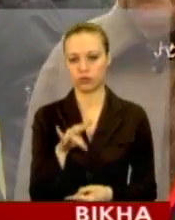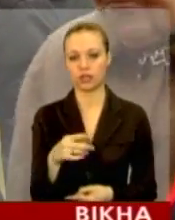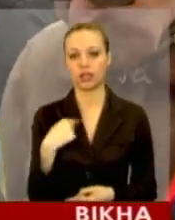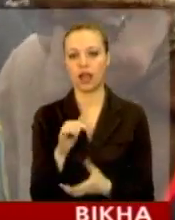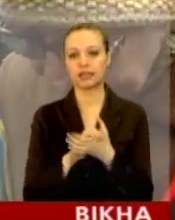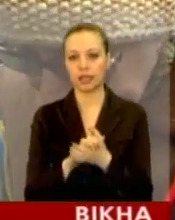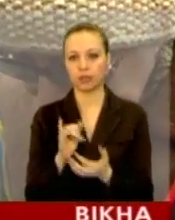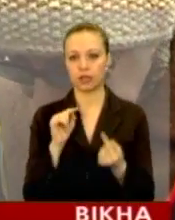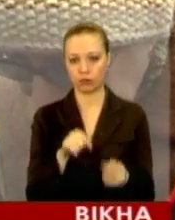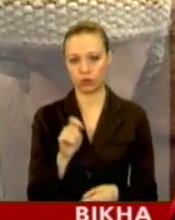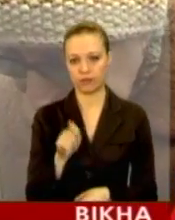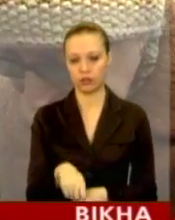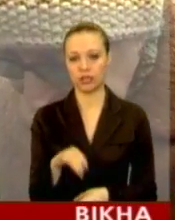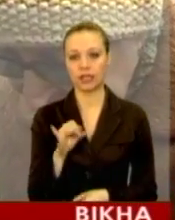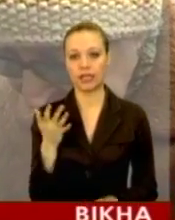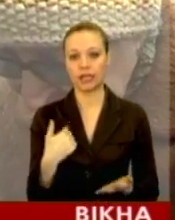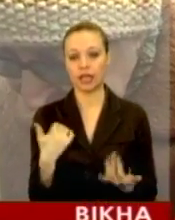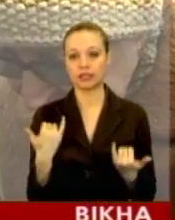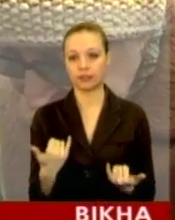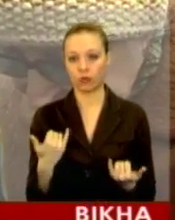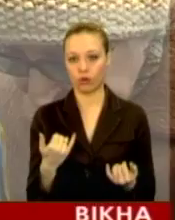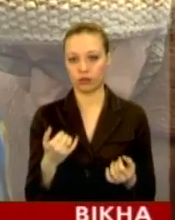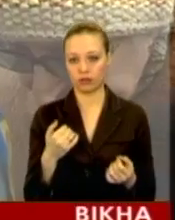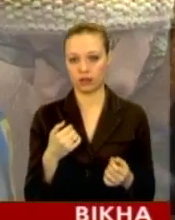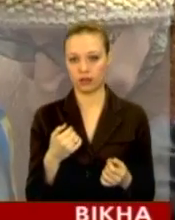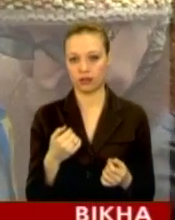мир і проти війни. Я сьогодні одягла